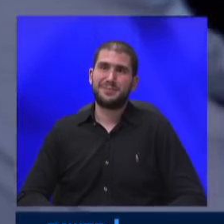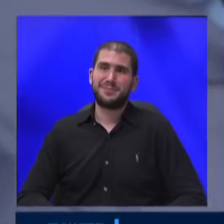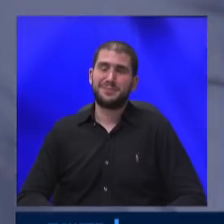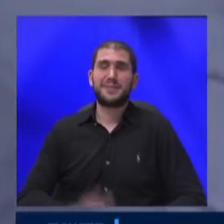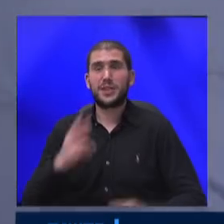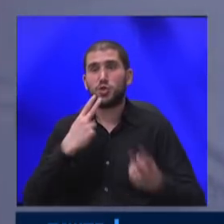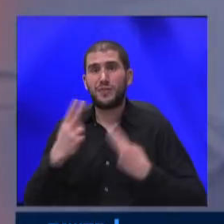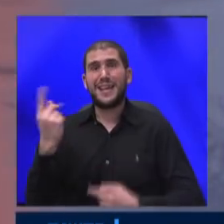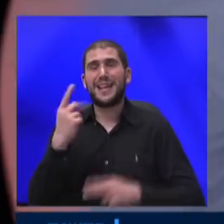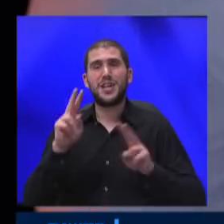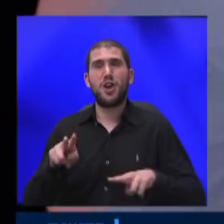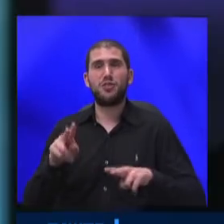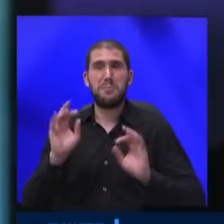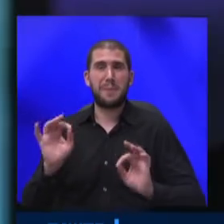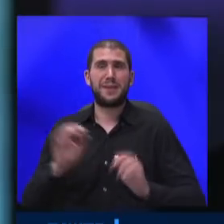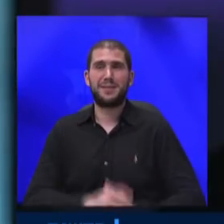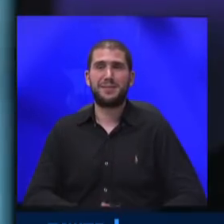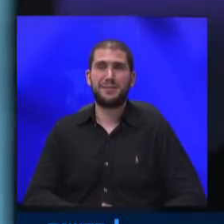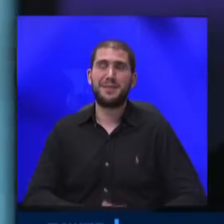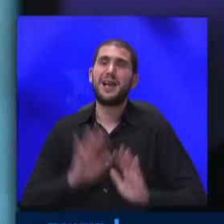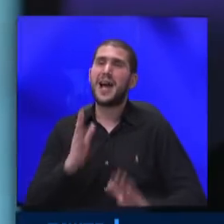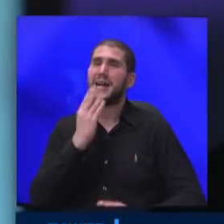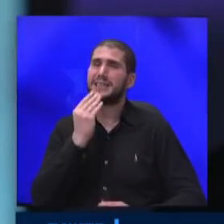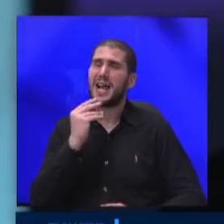זאת התשובה היחידה שיש לנו, באמת. כך הישראלים